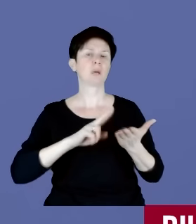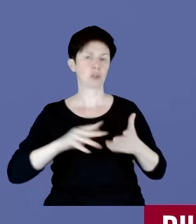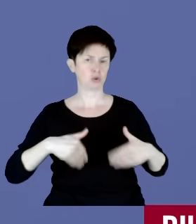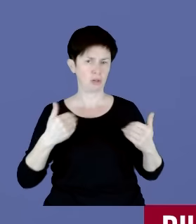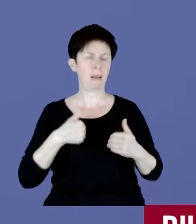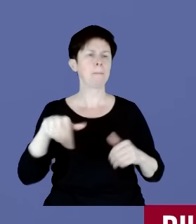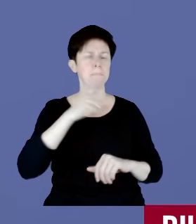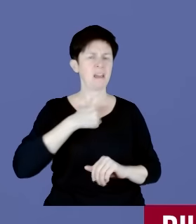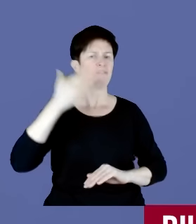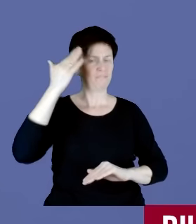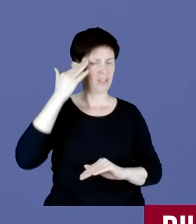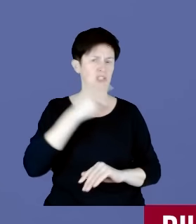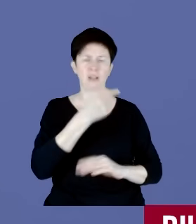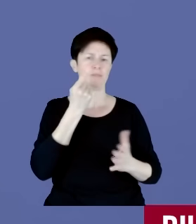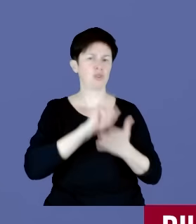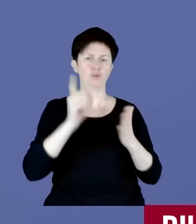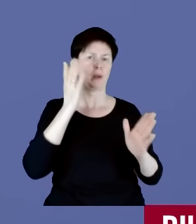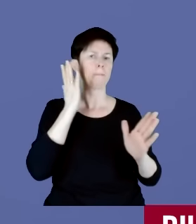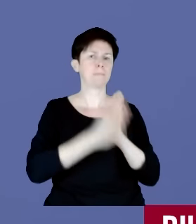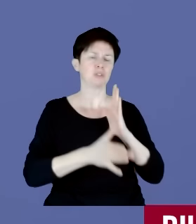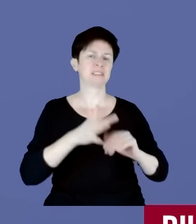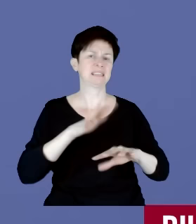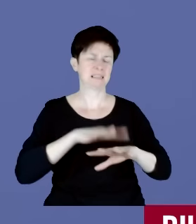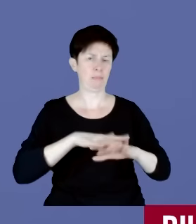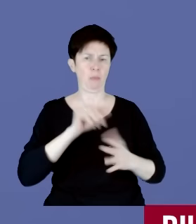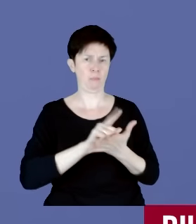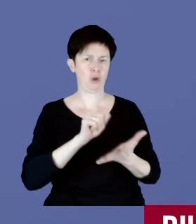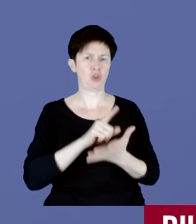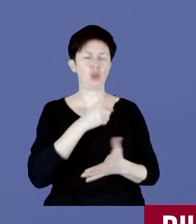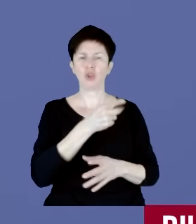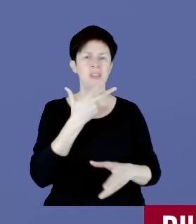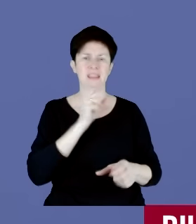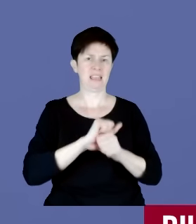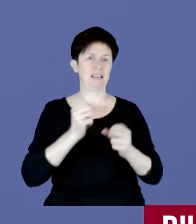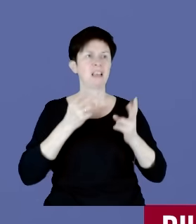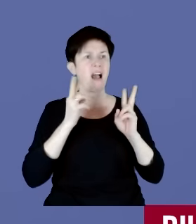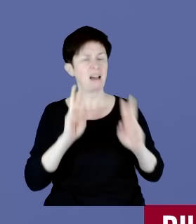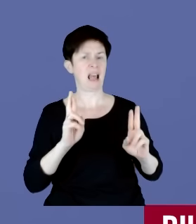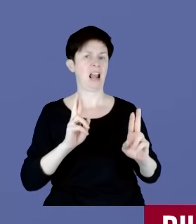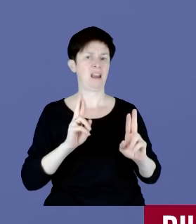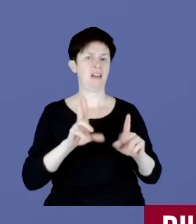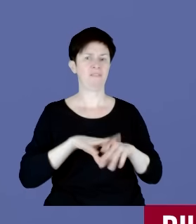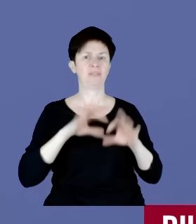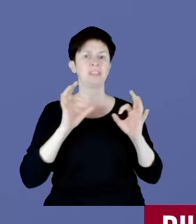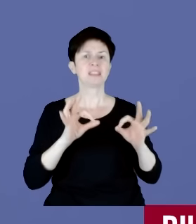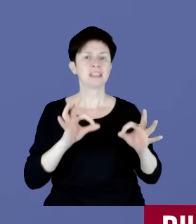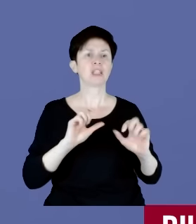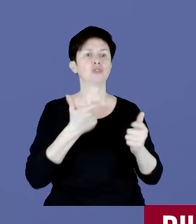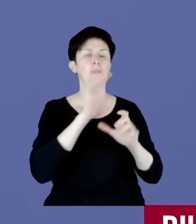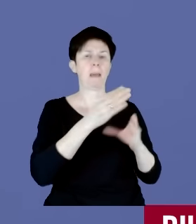stworzą prostego systemu podatkowego, bo to nie jest do końca też realne, żeby w tym zestawie, w którym oni dysponują, czyli tak